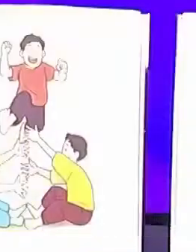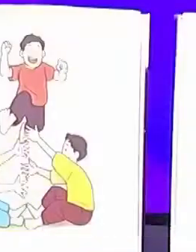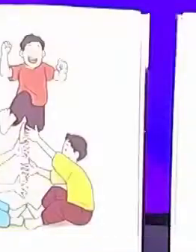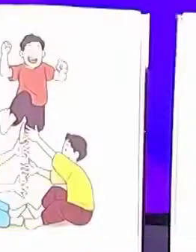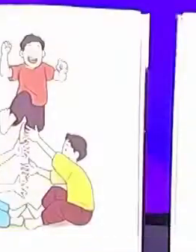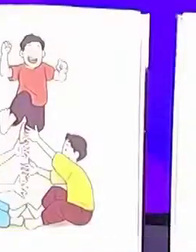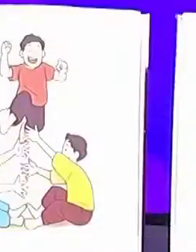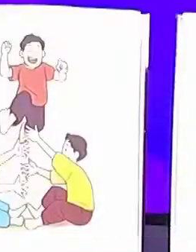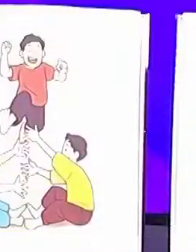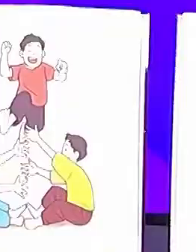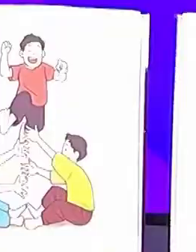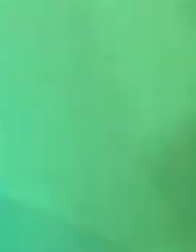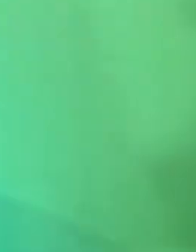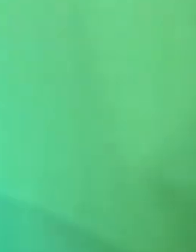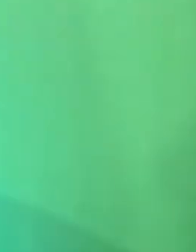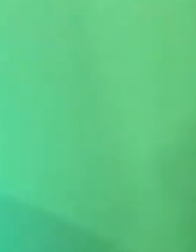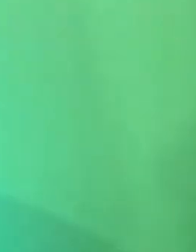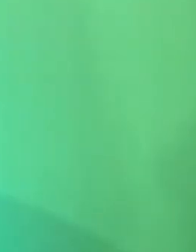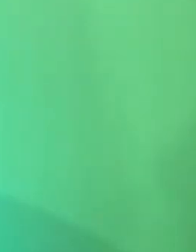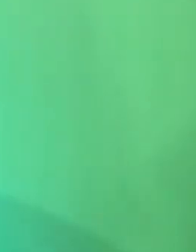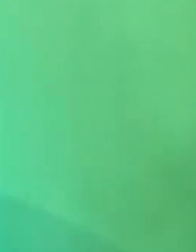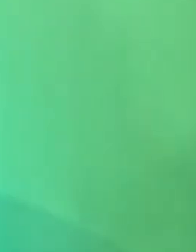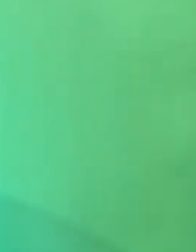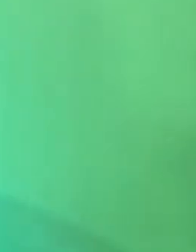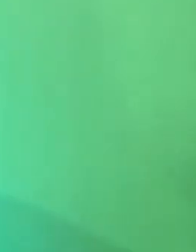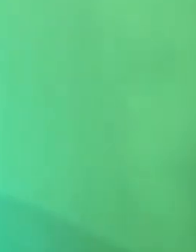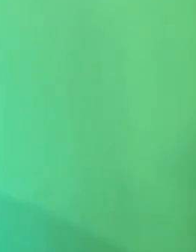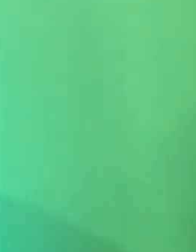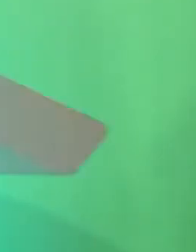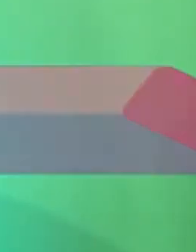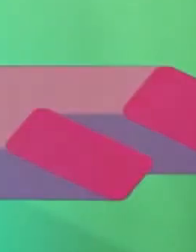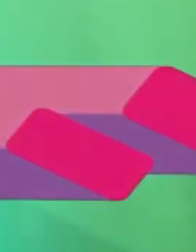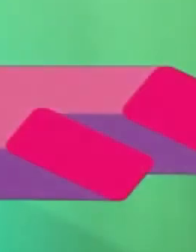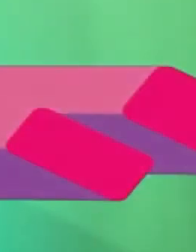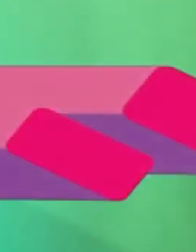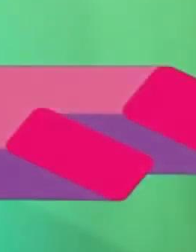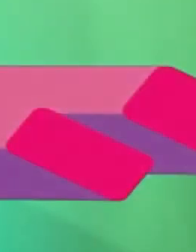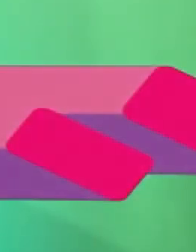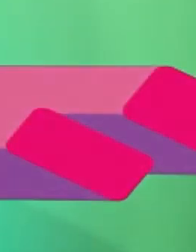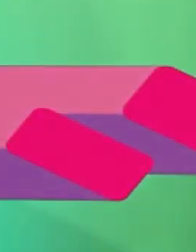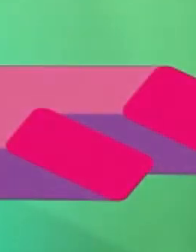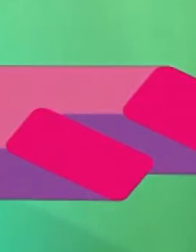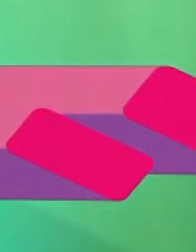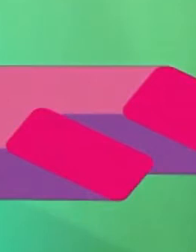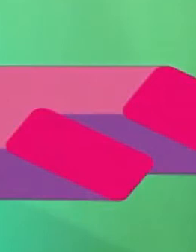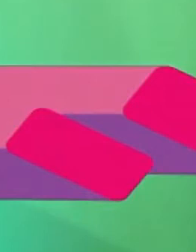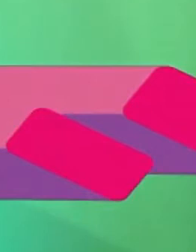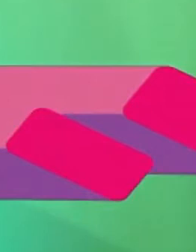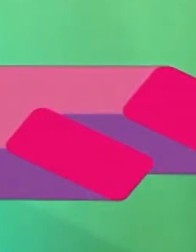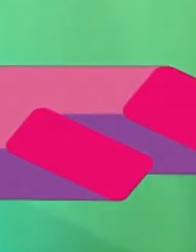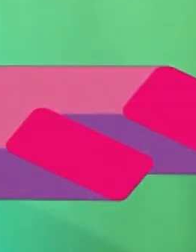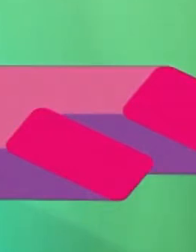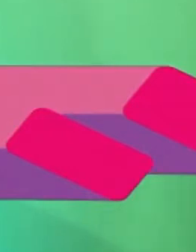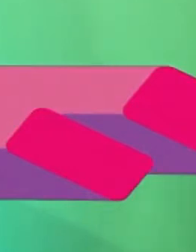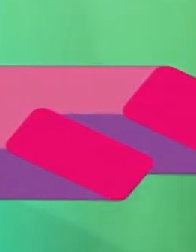yang kami bawakan dari Escape pendidikan khas Kampung Baru Kuala Lumpur Saini lama Chicago ah